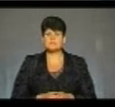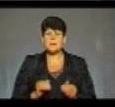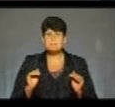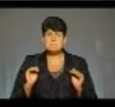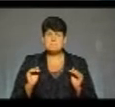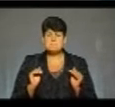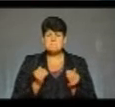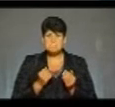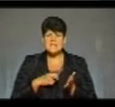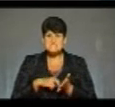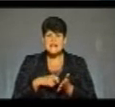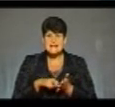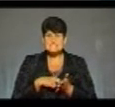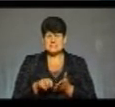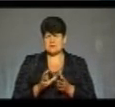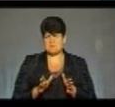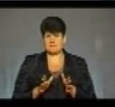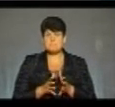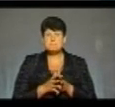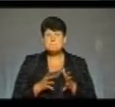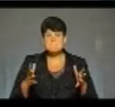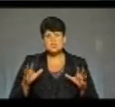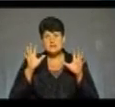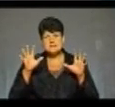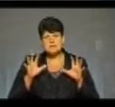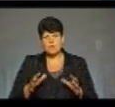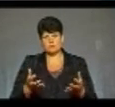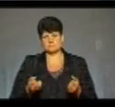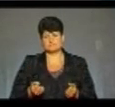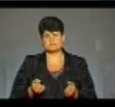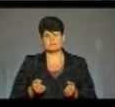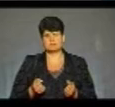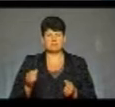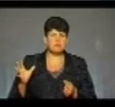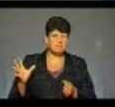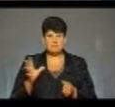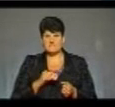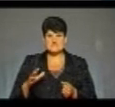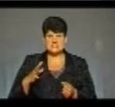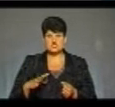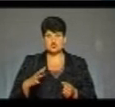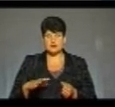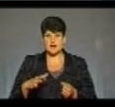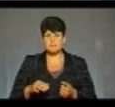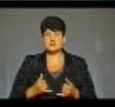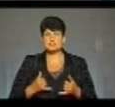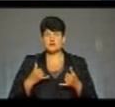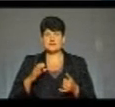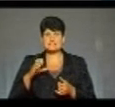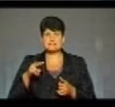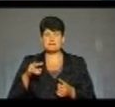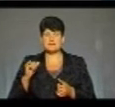Менше смс-ок, будь ласка. Більше законів. Ми всі чекаємо. Шановний